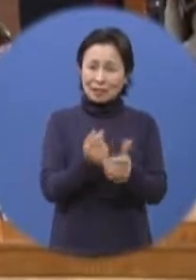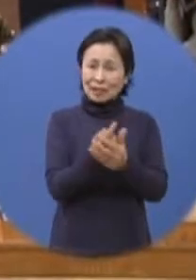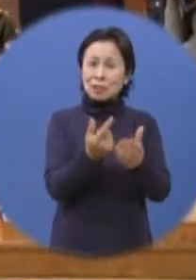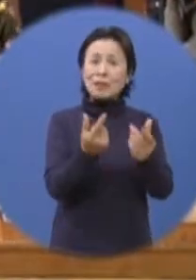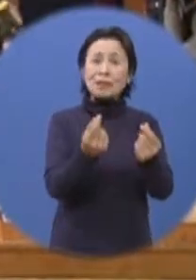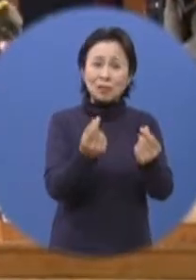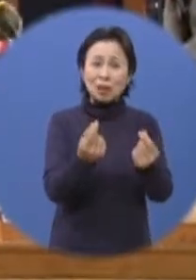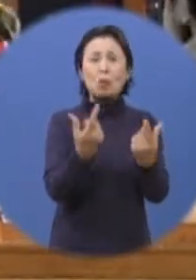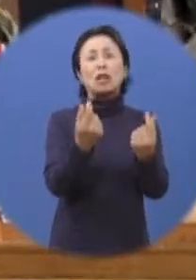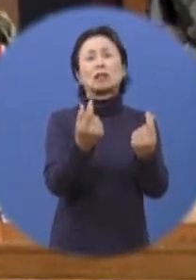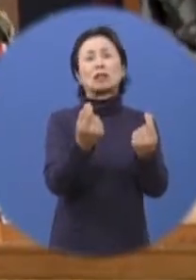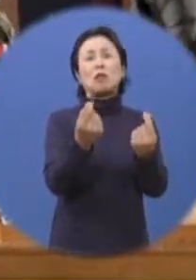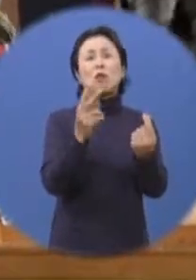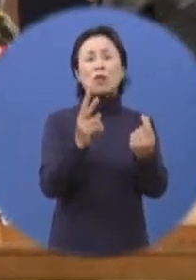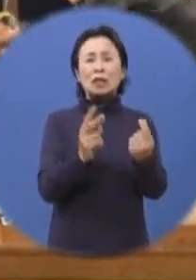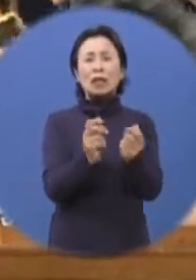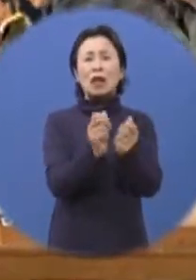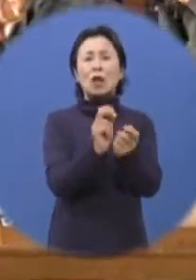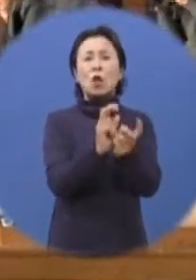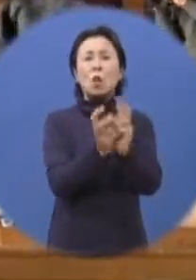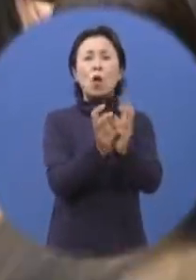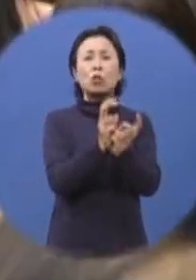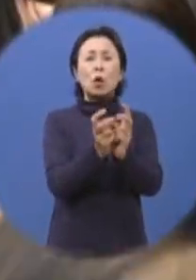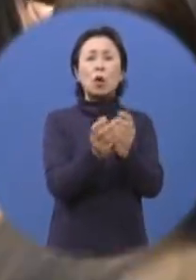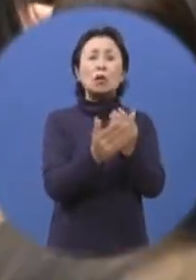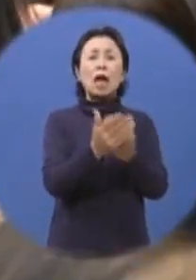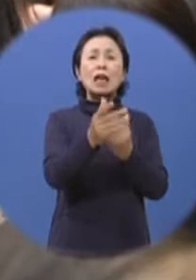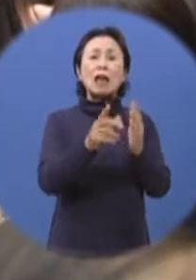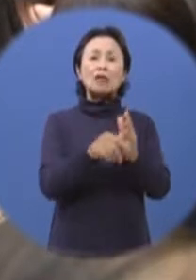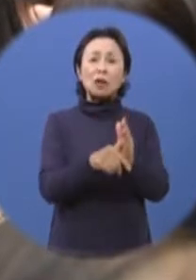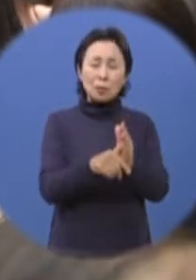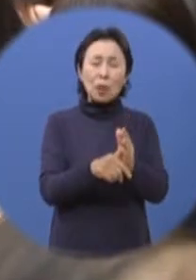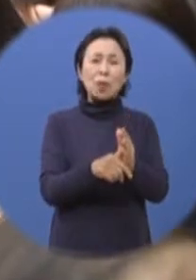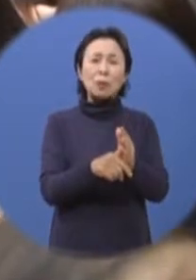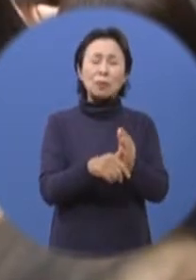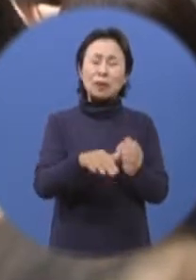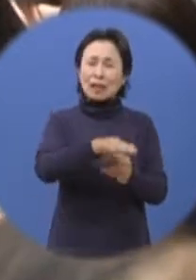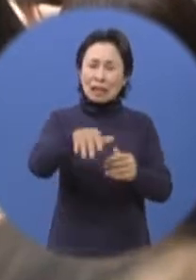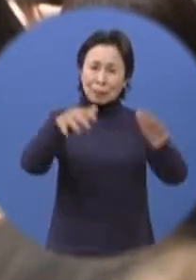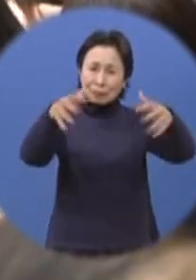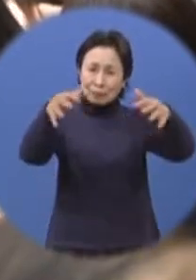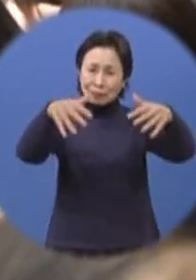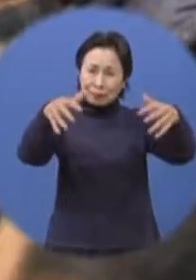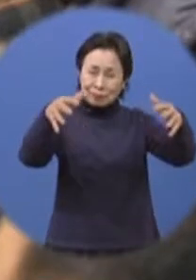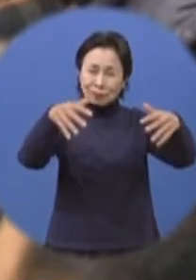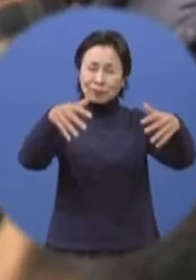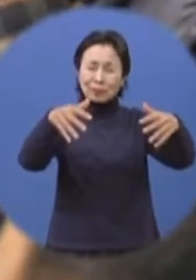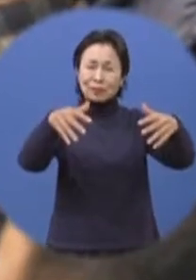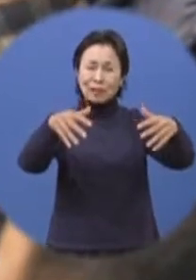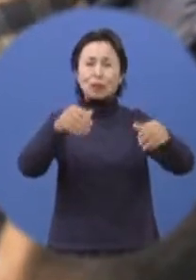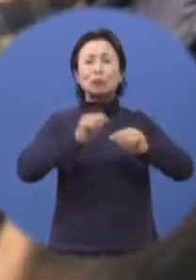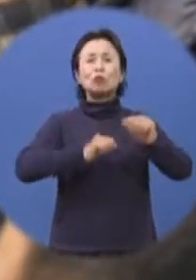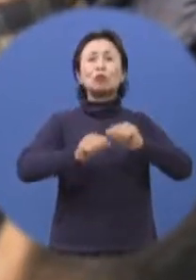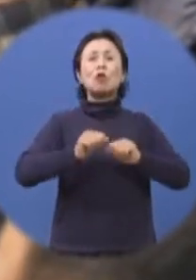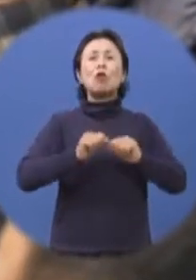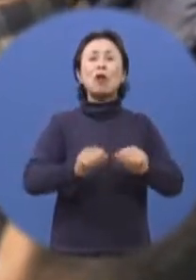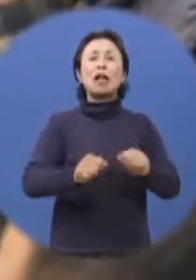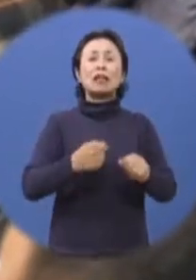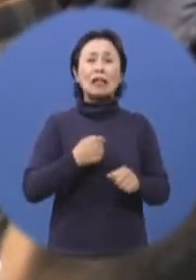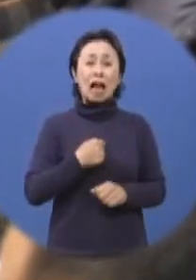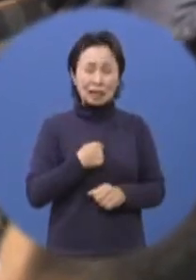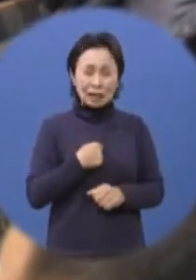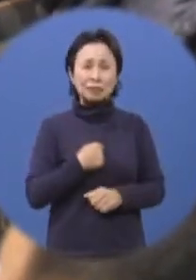あのたたえようということで見に来いと有用な運動してみたりそれからレイアウト